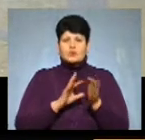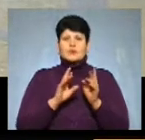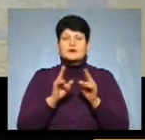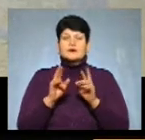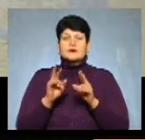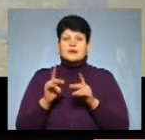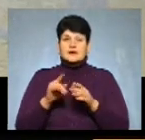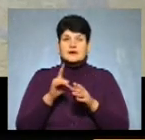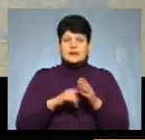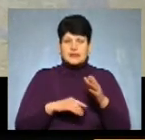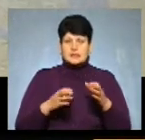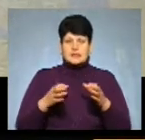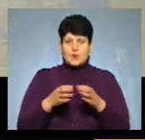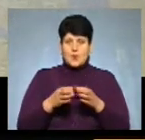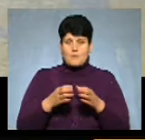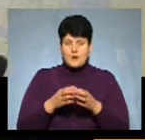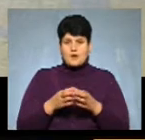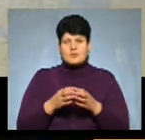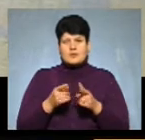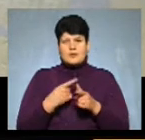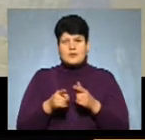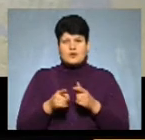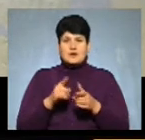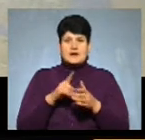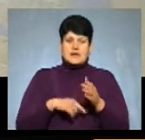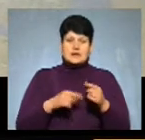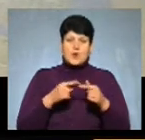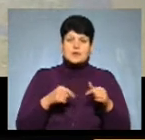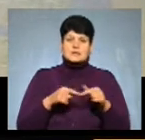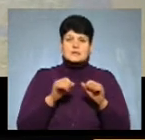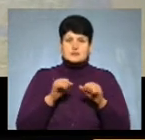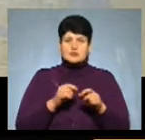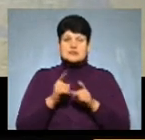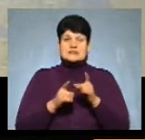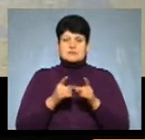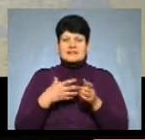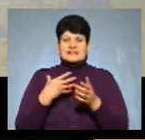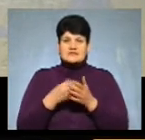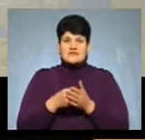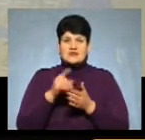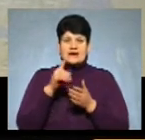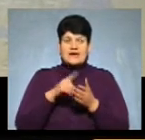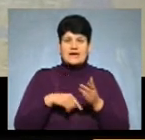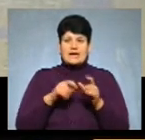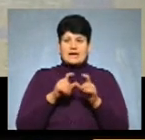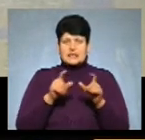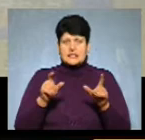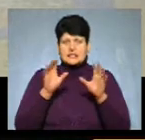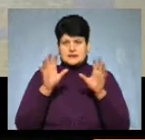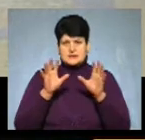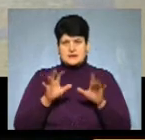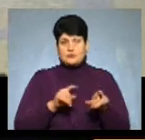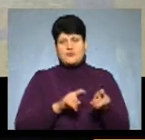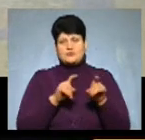яким чином релігійна громада чи як тепер релігійна організація може змінити свій релігійний